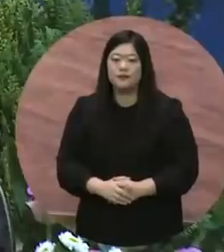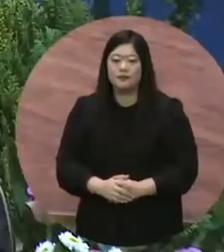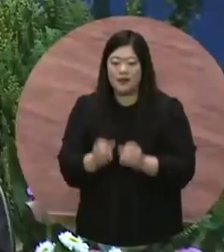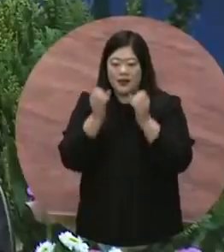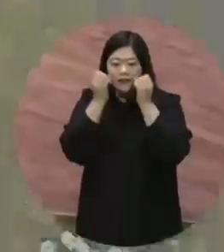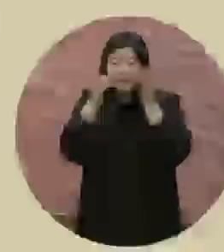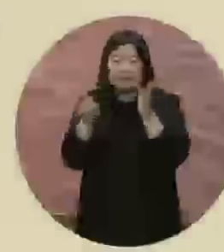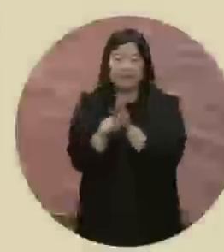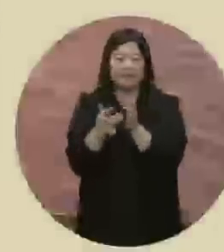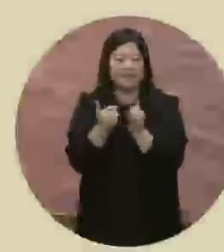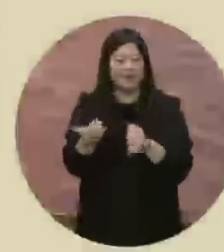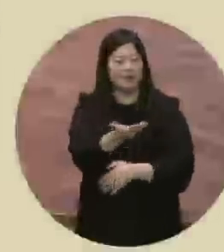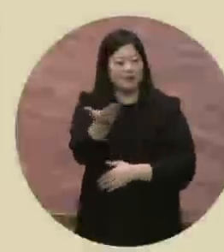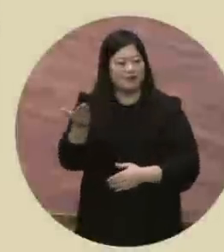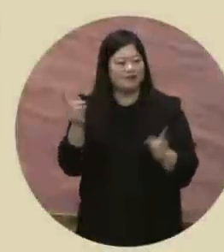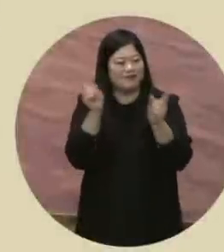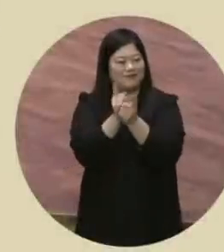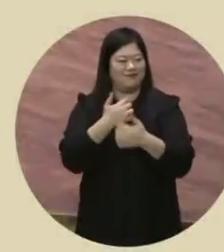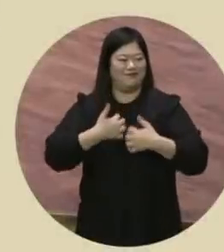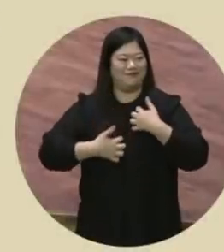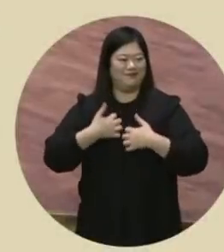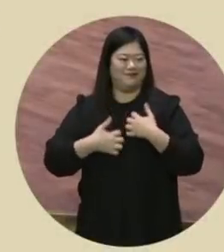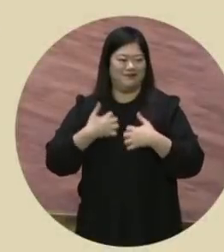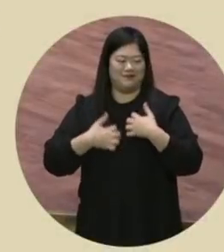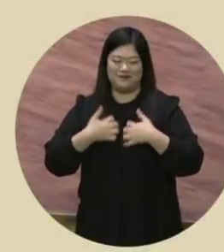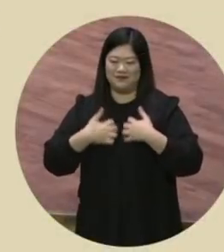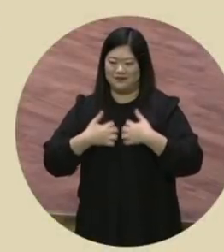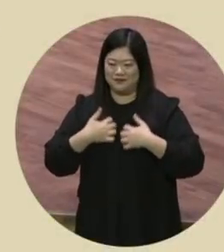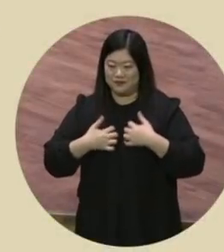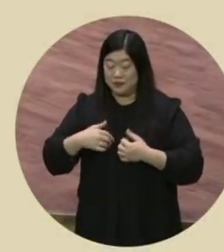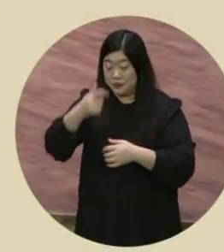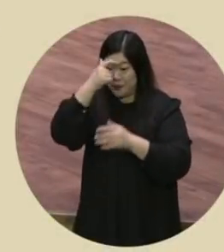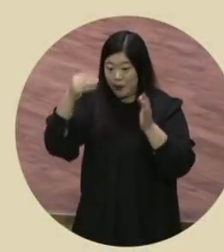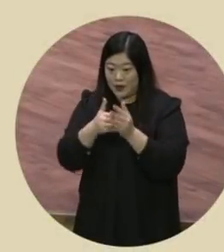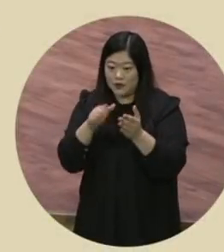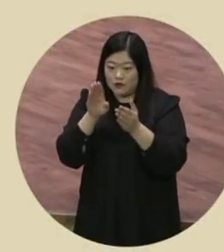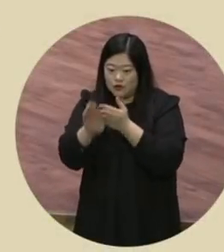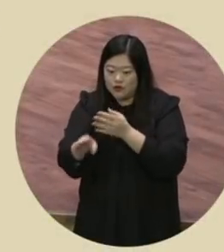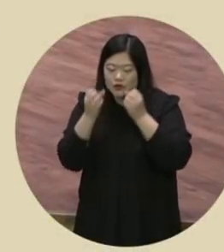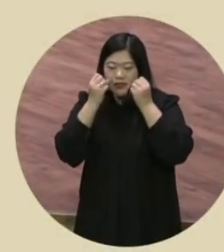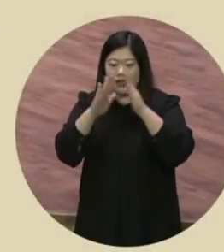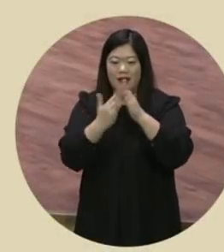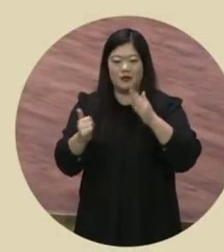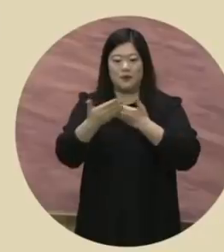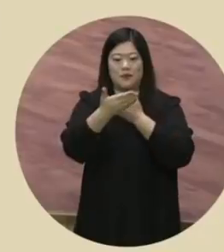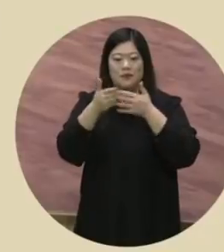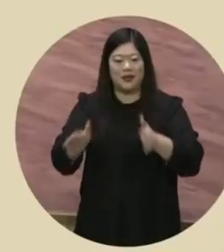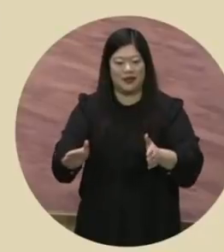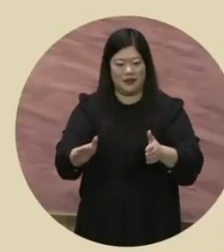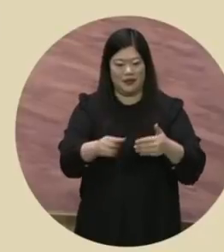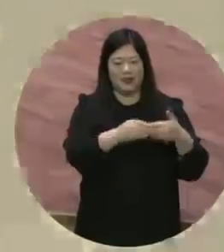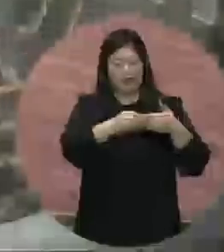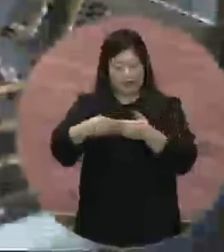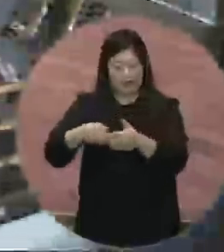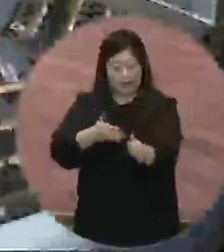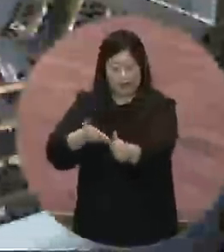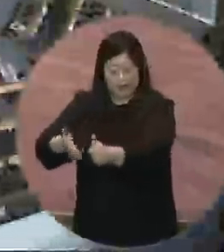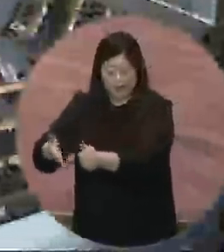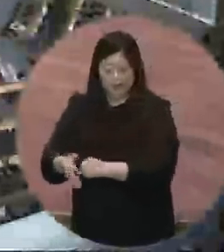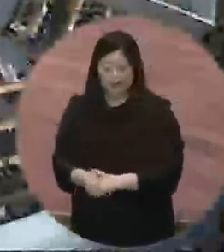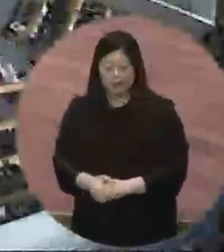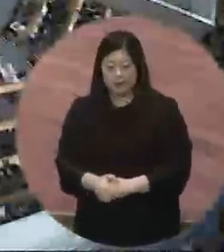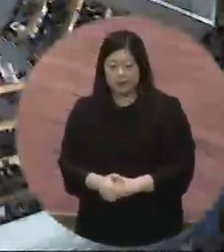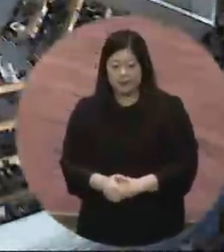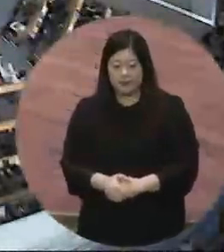새 가족을 박수로 환영하겠습니다. 인도하신 분과 함께 사가족실로 안내를 받으시기 바랍니다. 지금 이